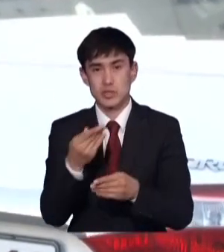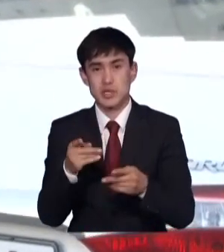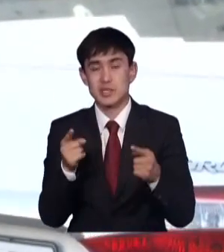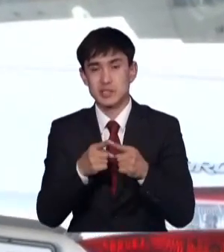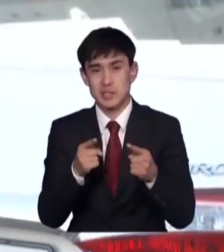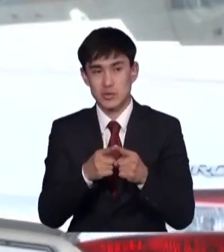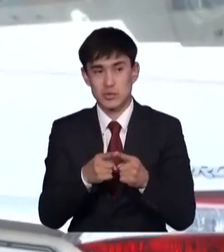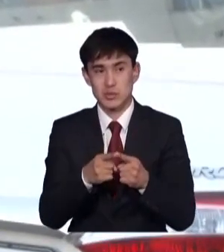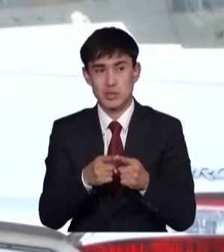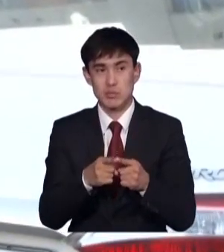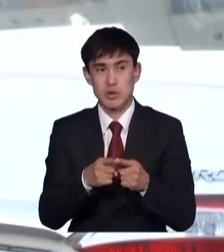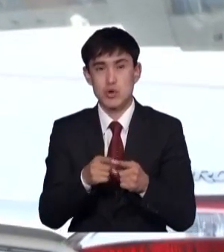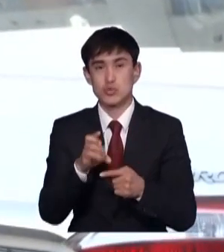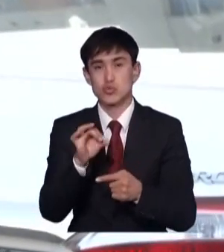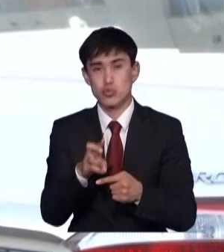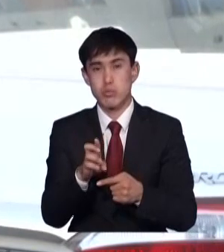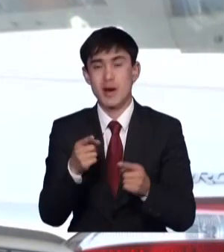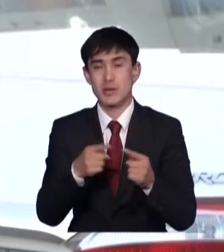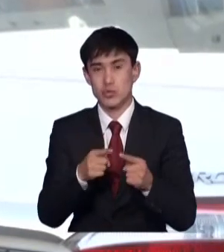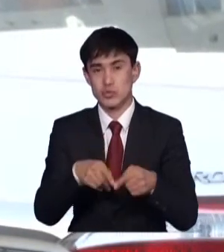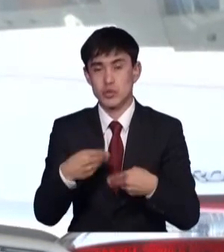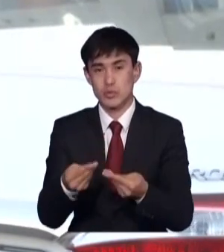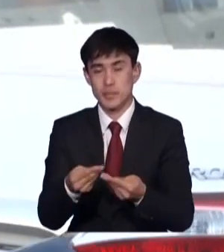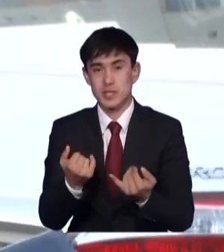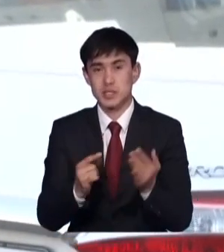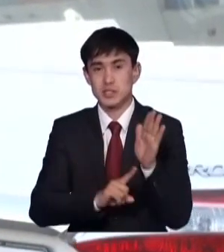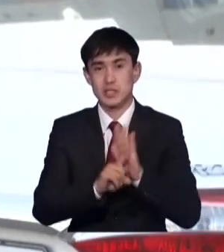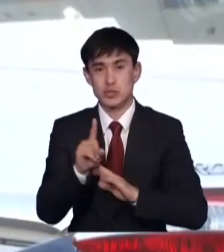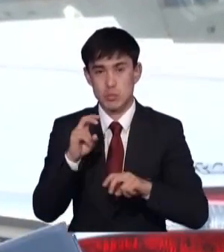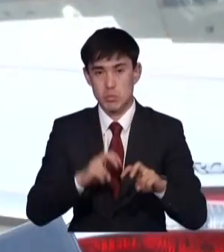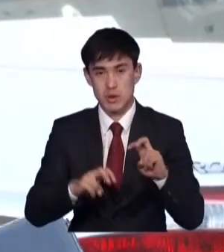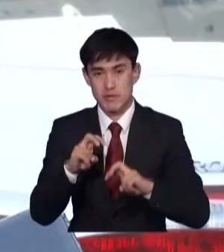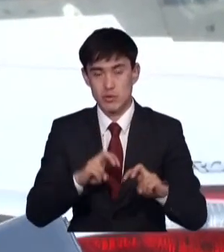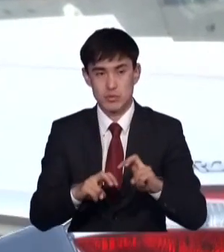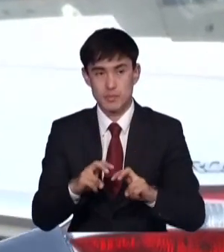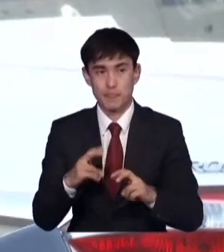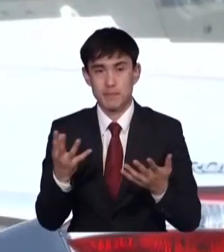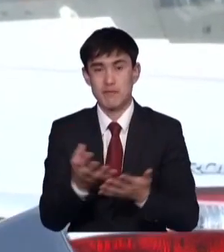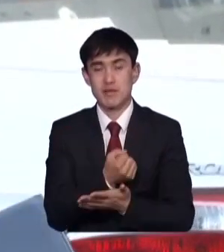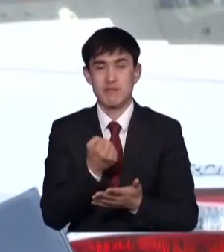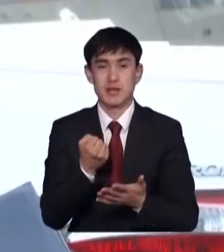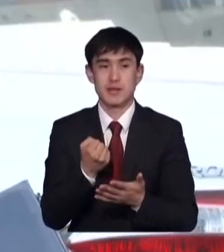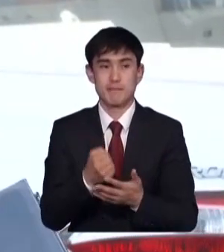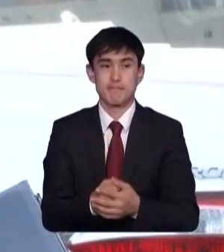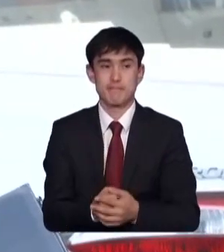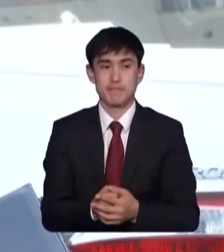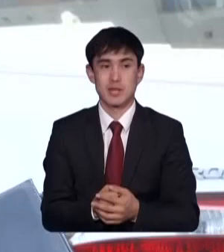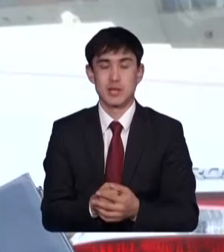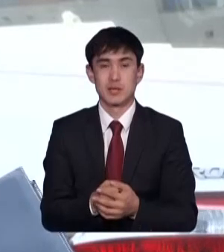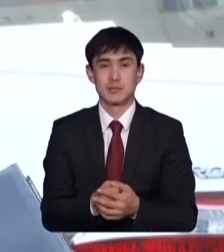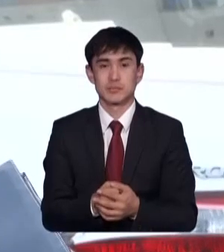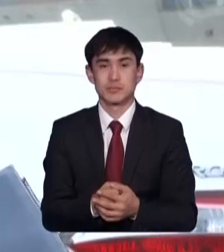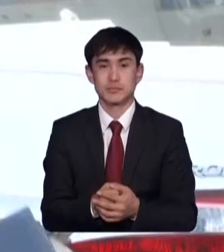сдают как бы в субаренду сейчас мы начнём проверку для выявления то